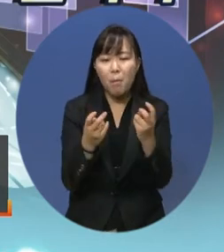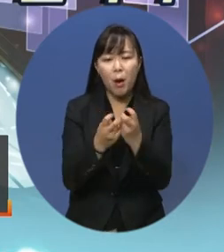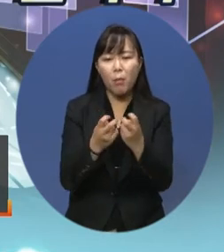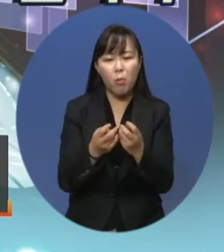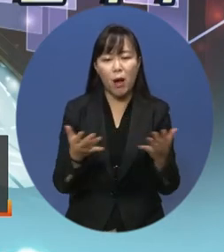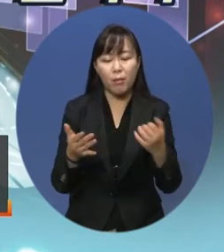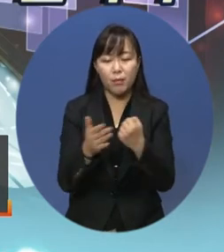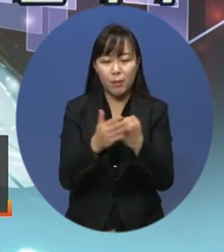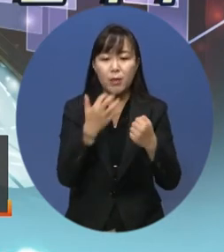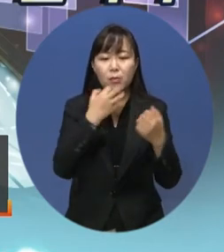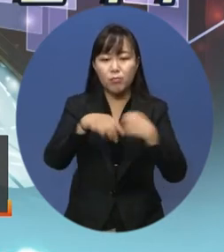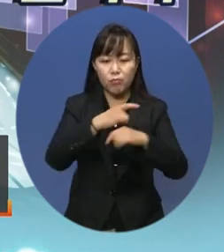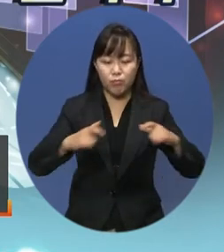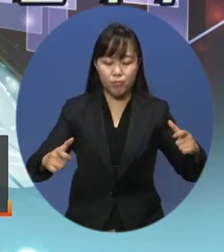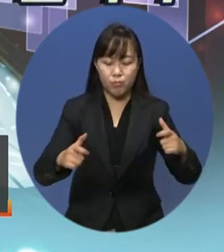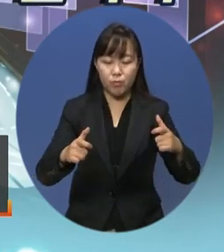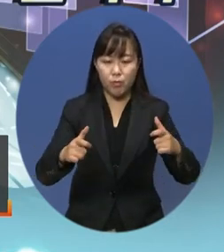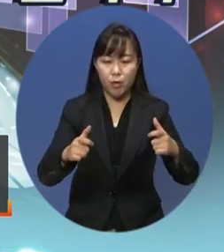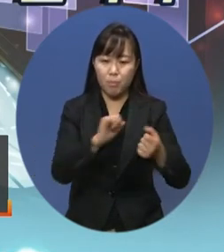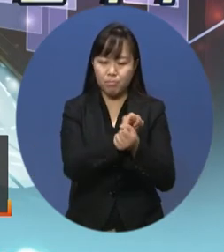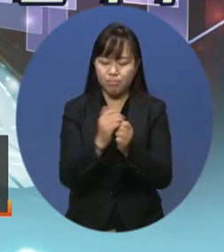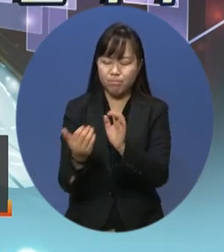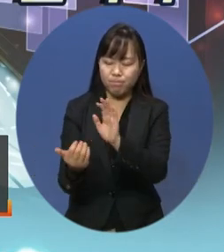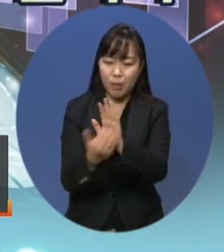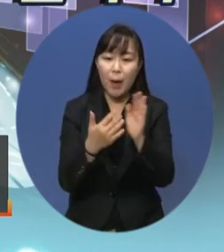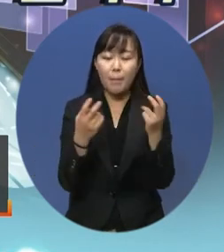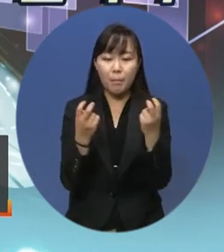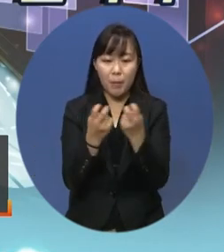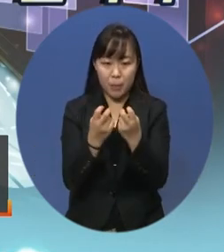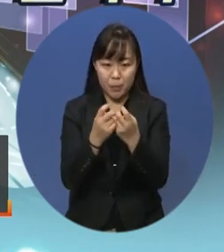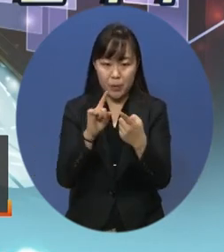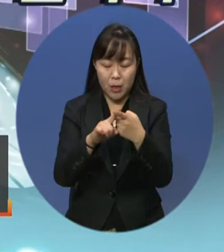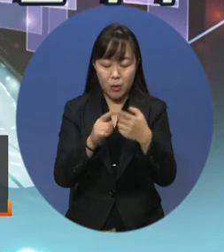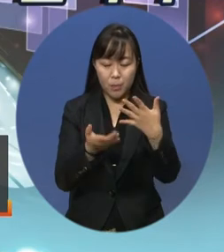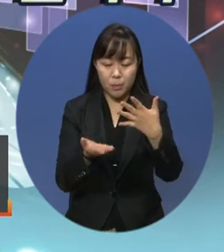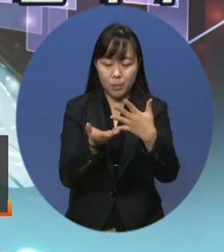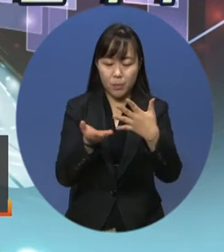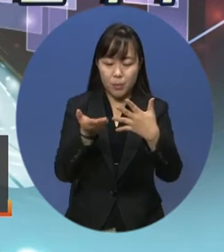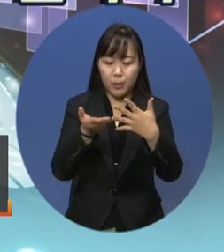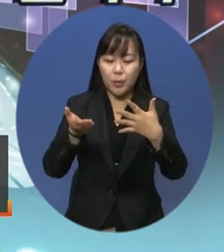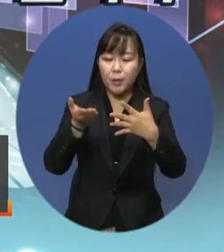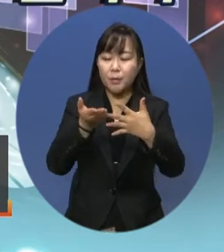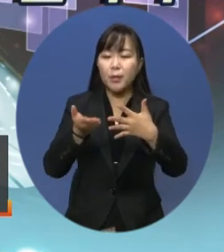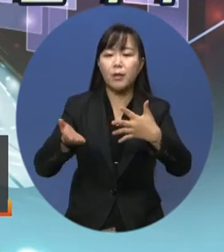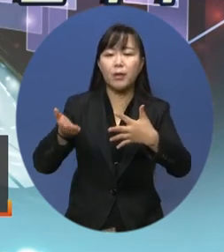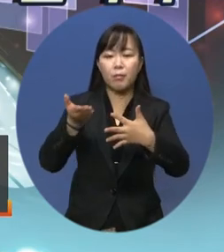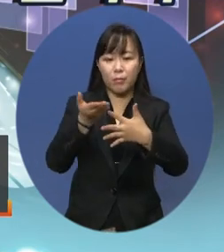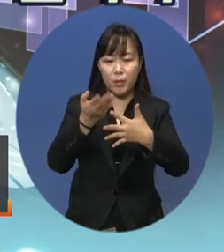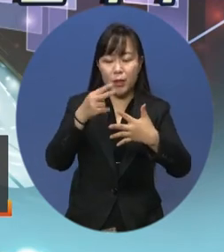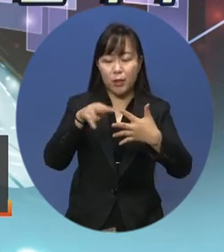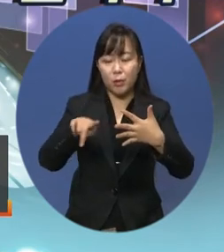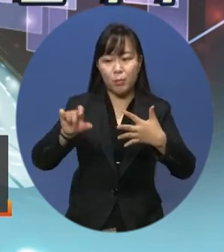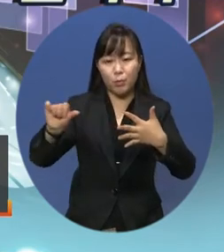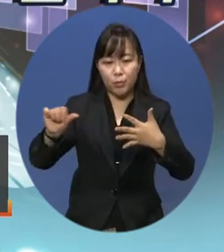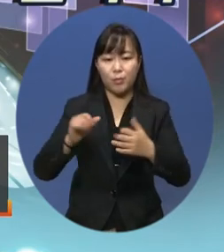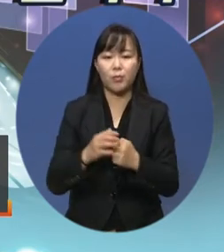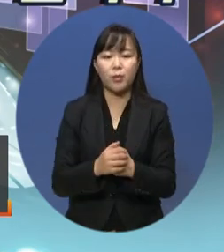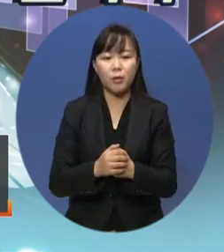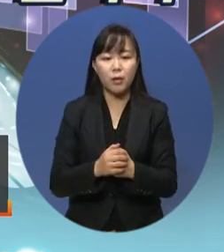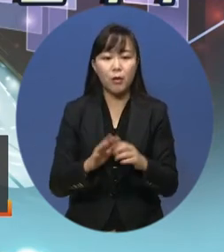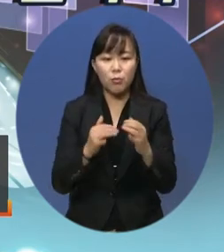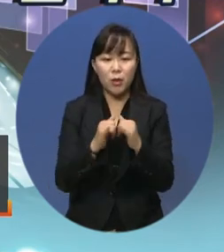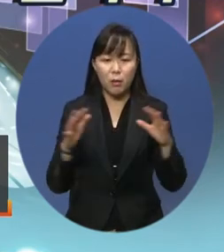없어 수도권 방역단계를 2.5단계로 격상한 것입니다. 국민들이